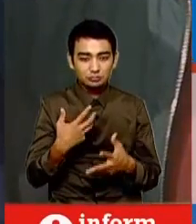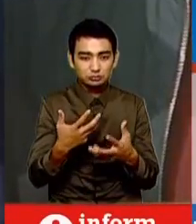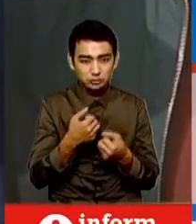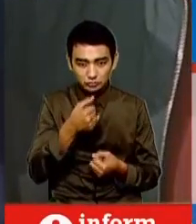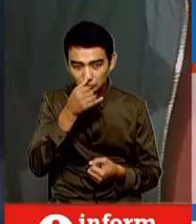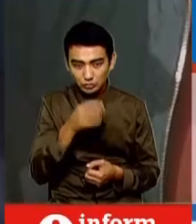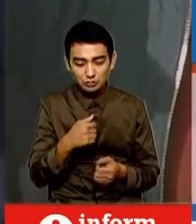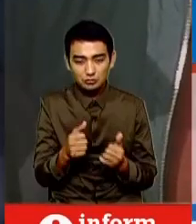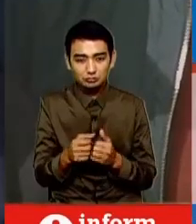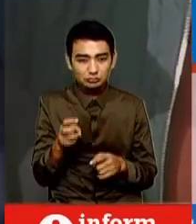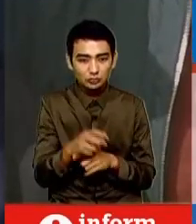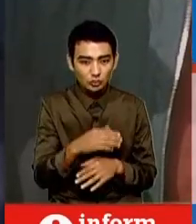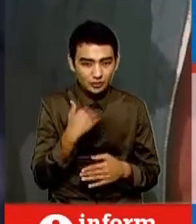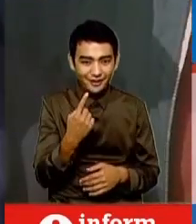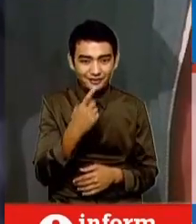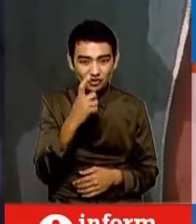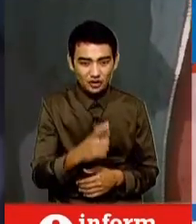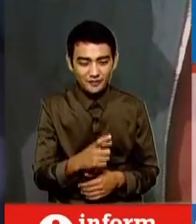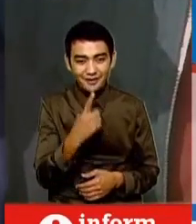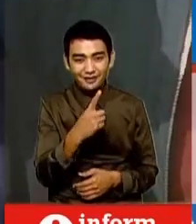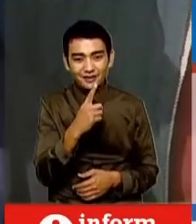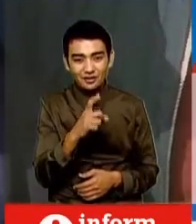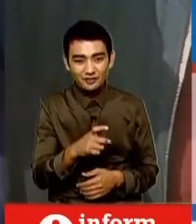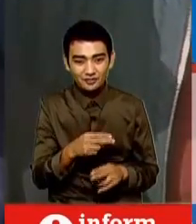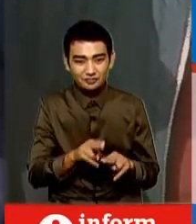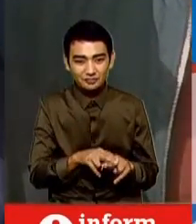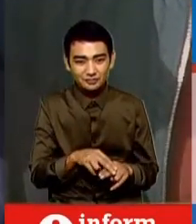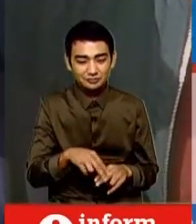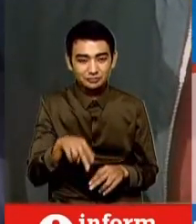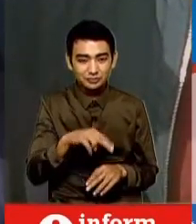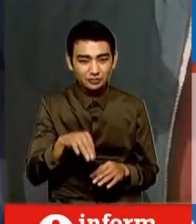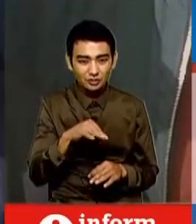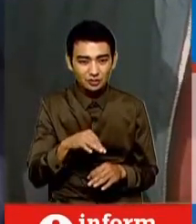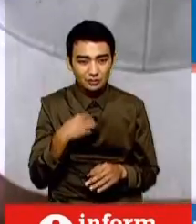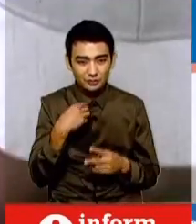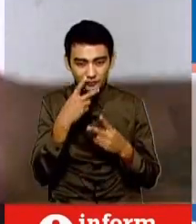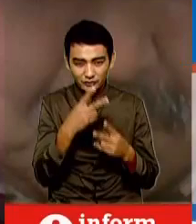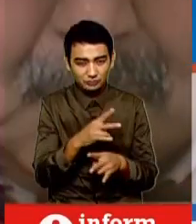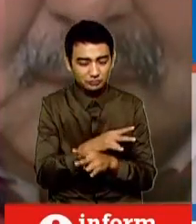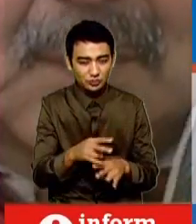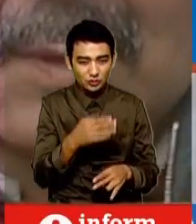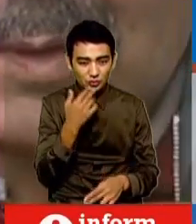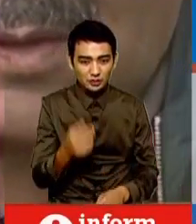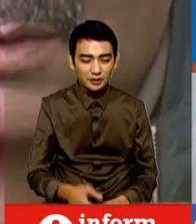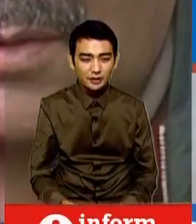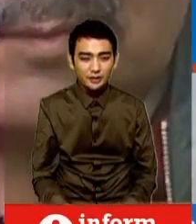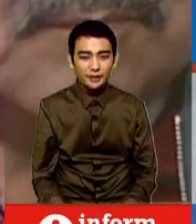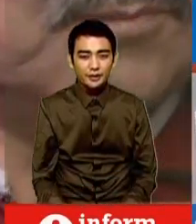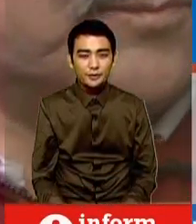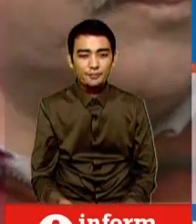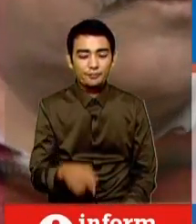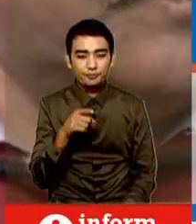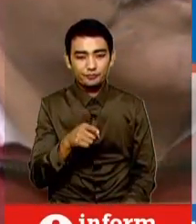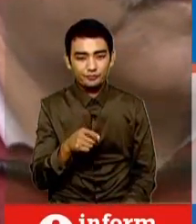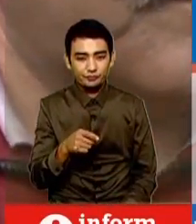mağayını yol almayıp, bir adam, bir kişi, sol yegini mağayını da biz əlgün günü görmemiş yok. Karamıktın bir sıfırında atkontörün